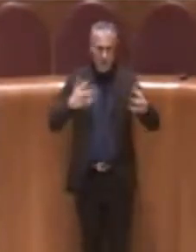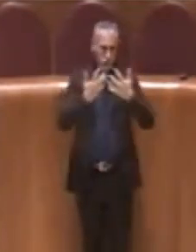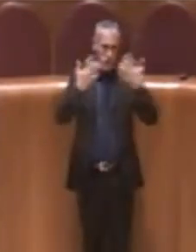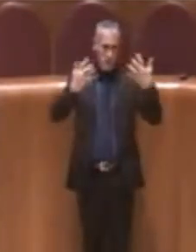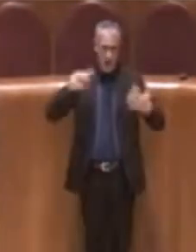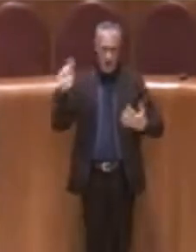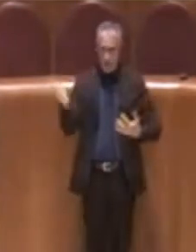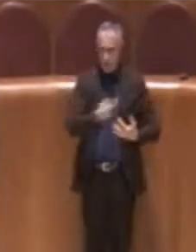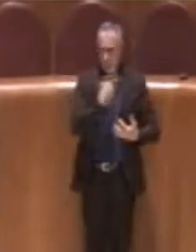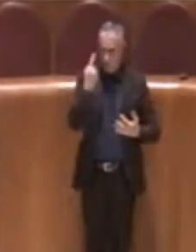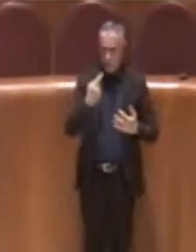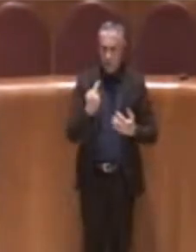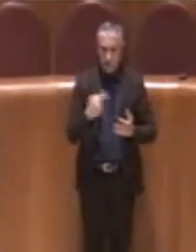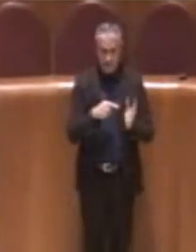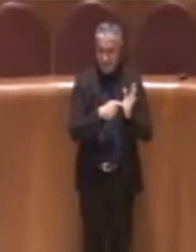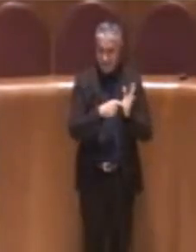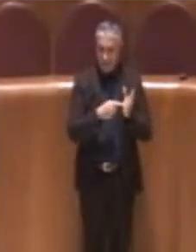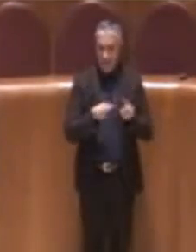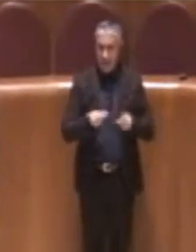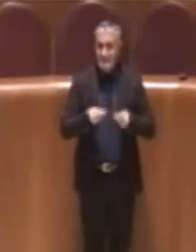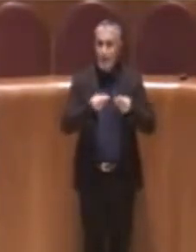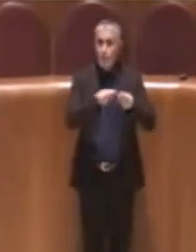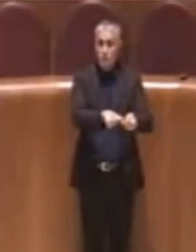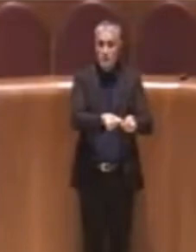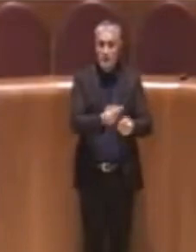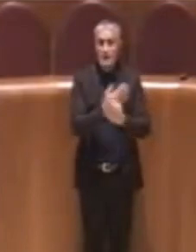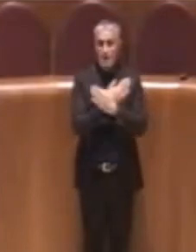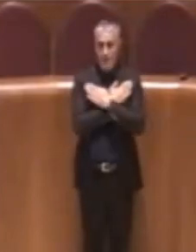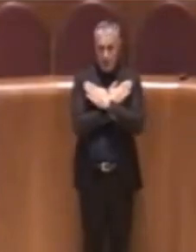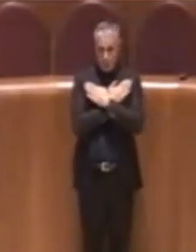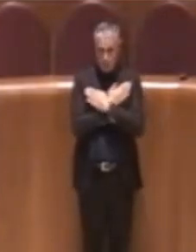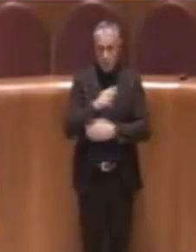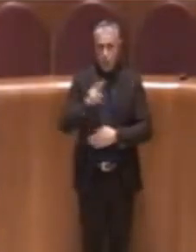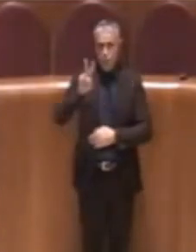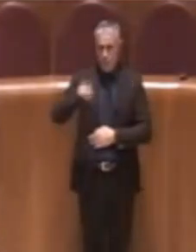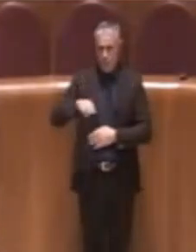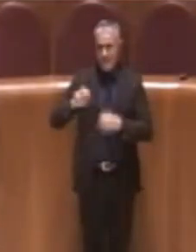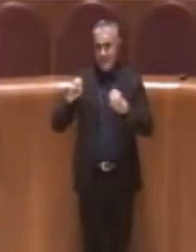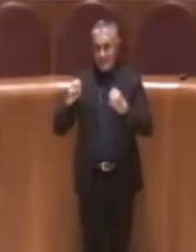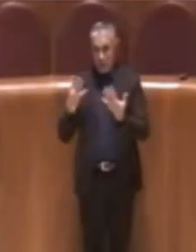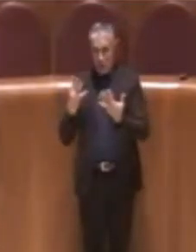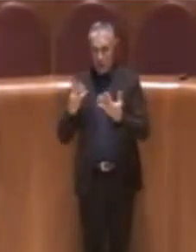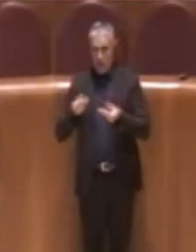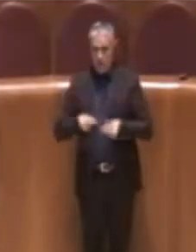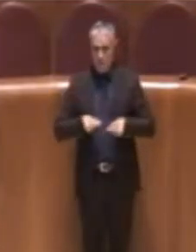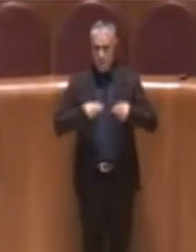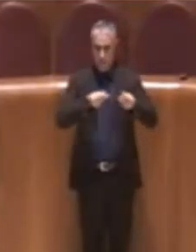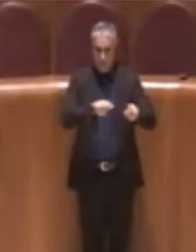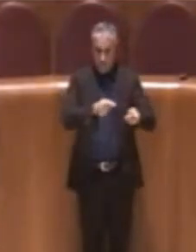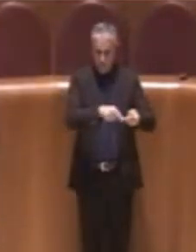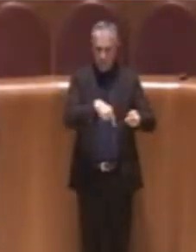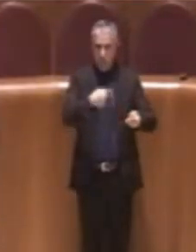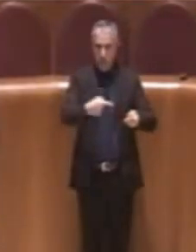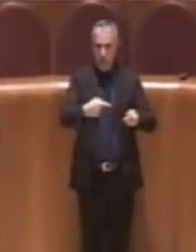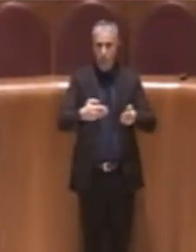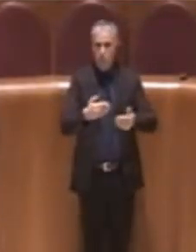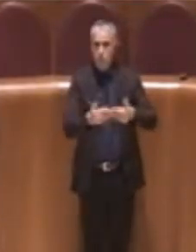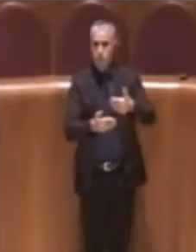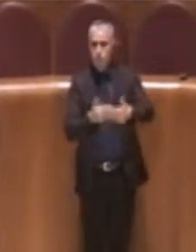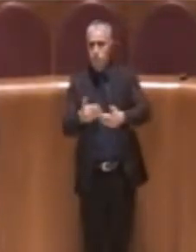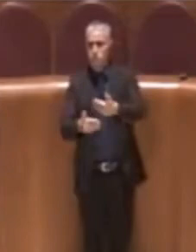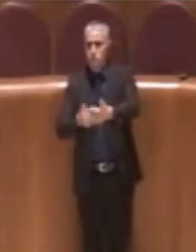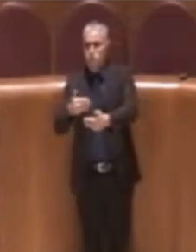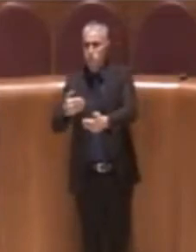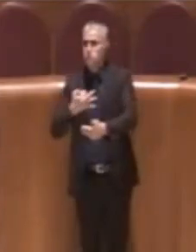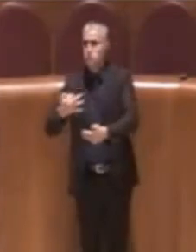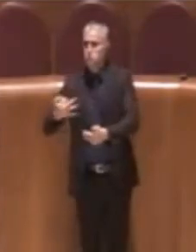stata depositata a maggio 2019. A maggio 2019 ha fatto un percorso corretto in